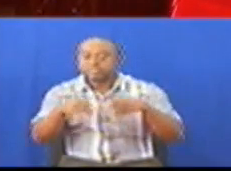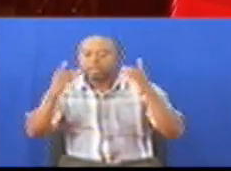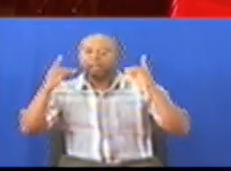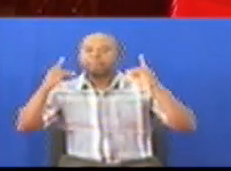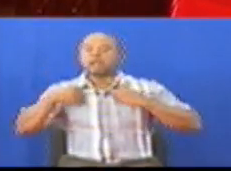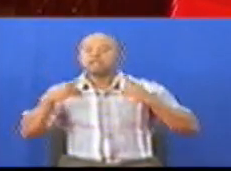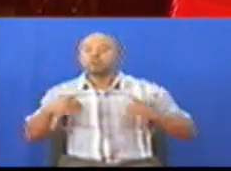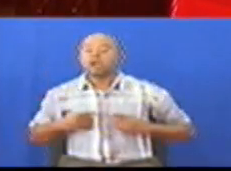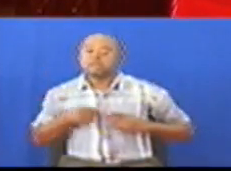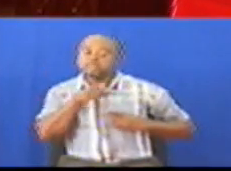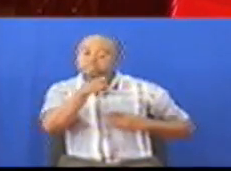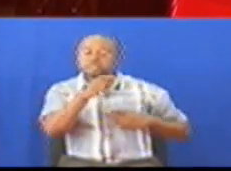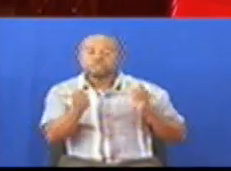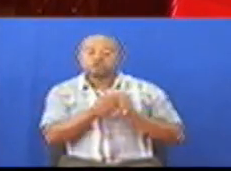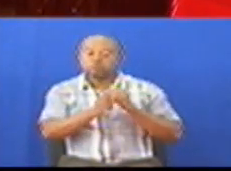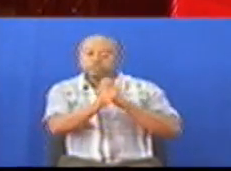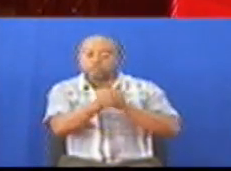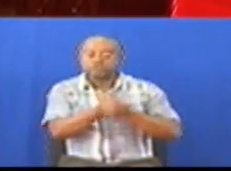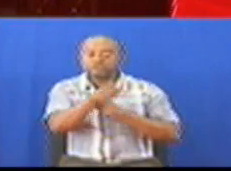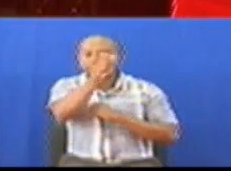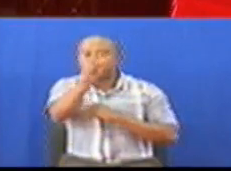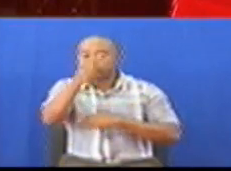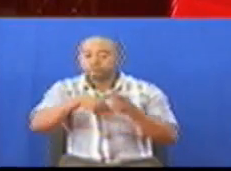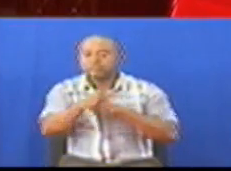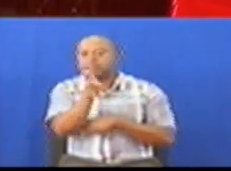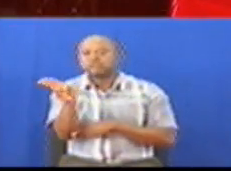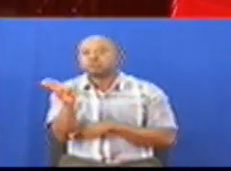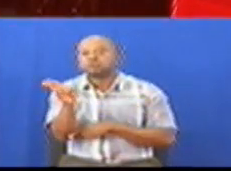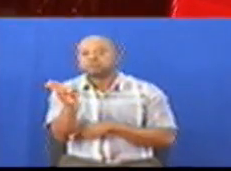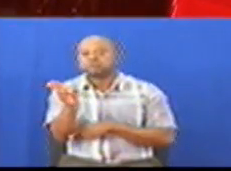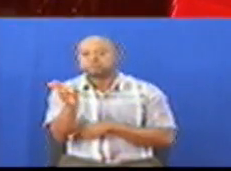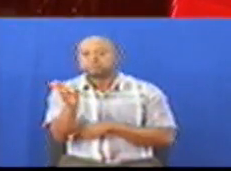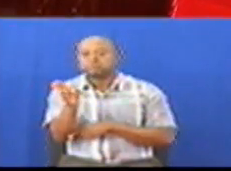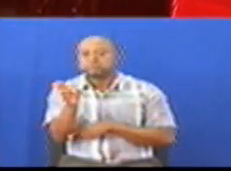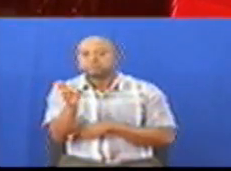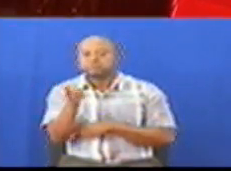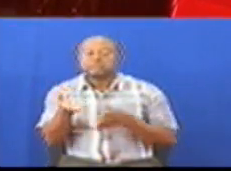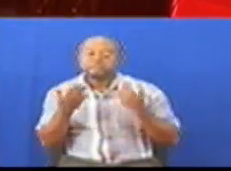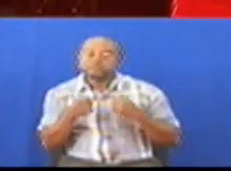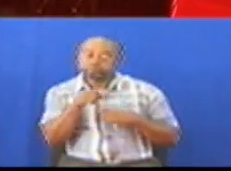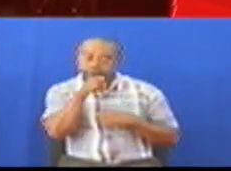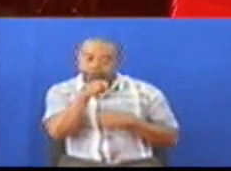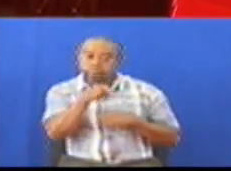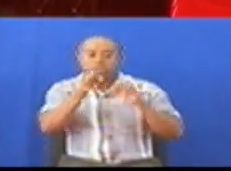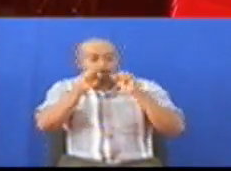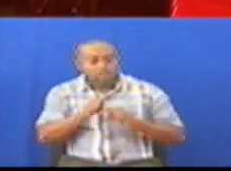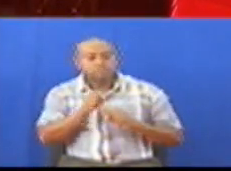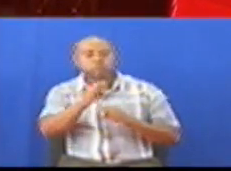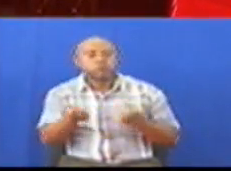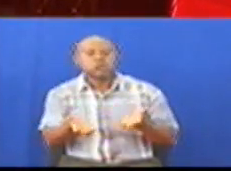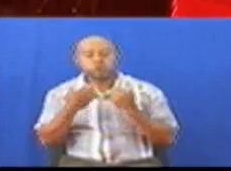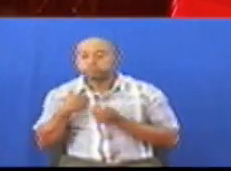kwenye halmashauri husika. Ili halmashauri zitimize wajibu wake wa kutoa huduma kwa jamii zinahitajika kuwa na uwezo wa